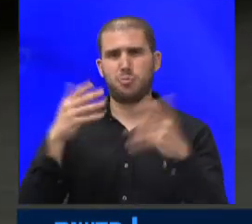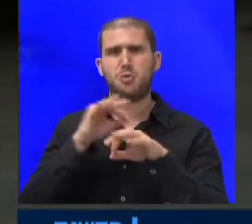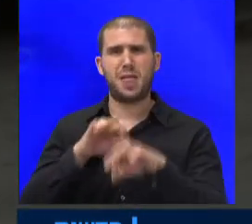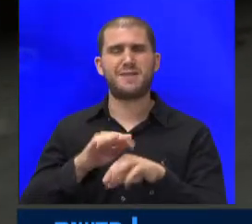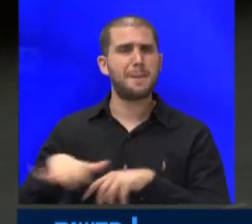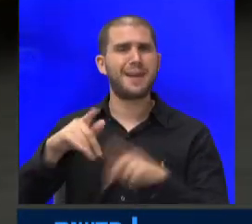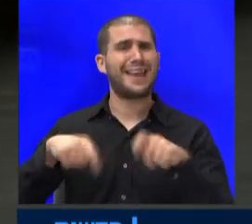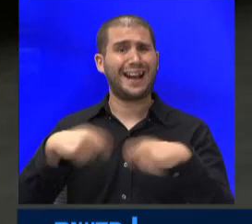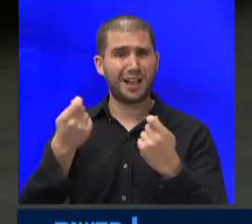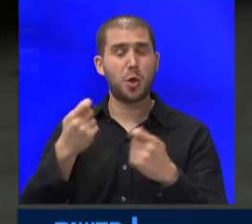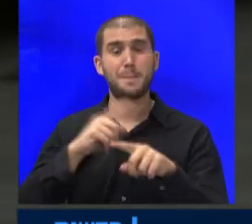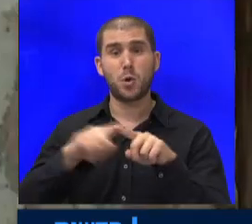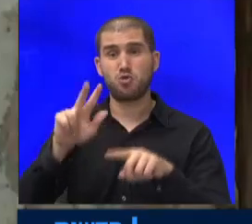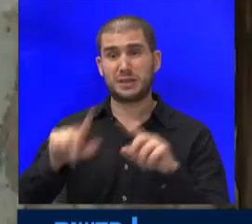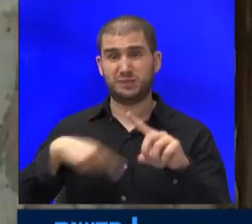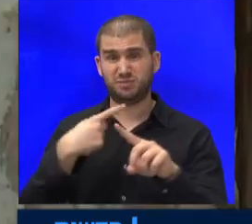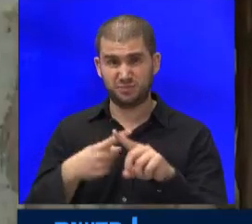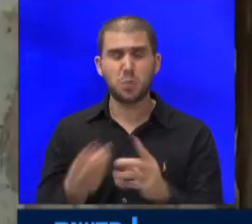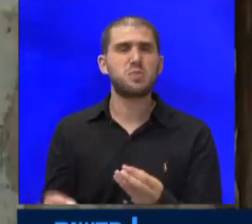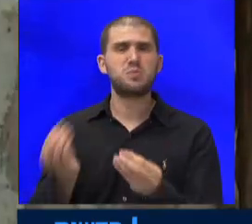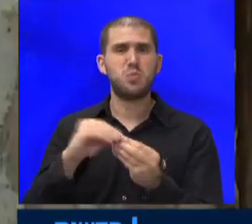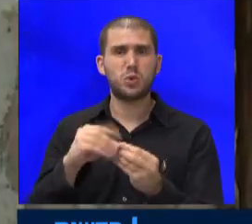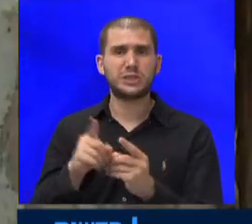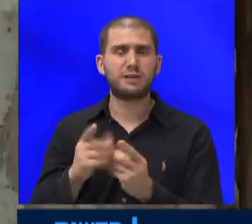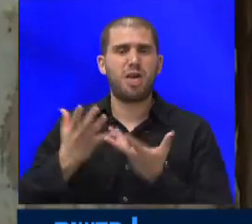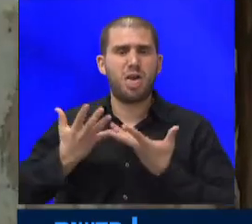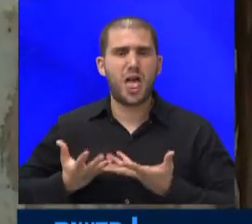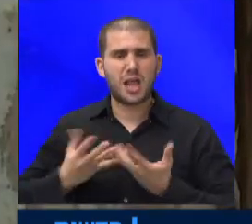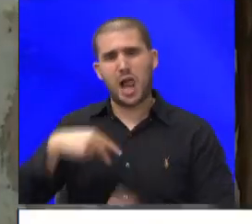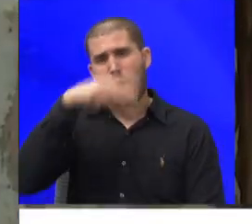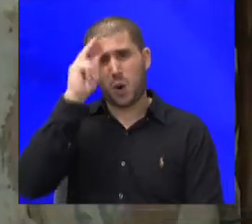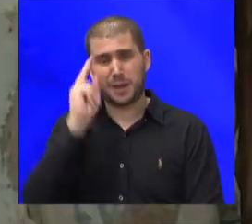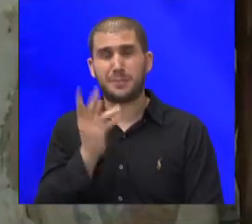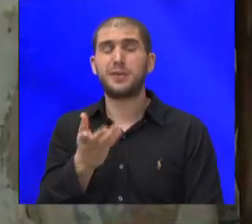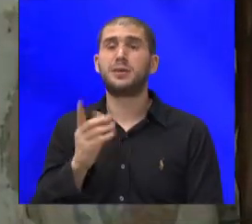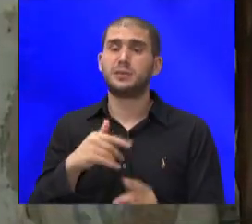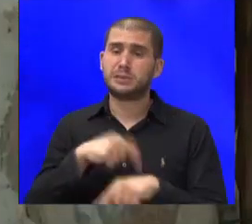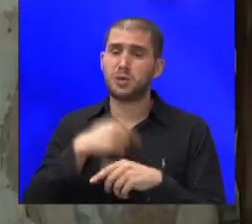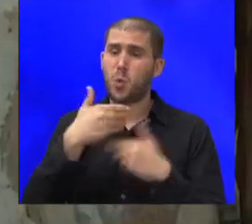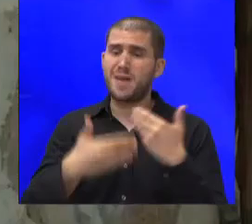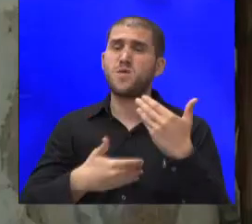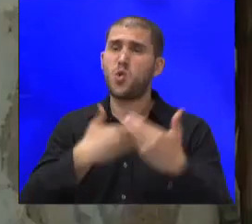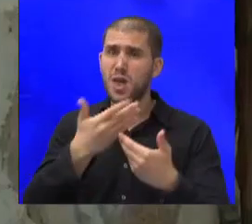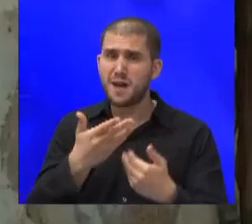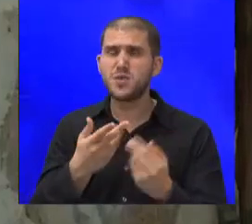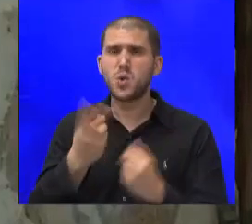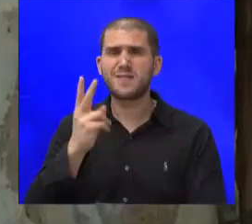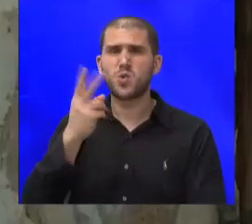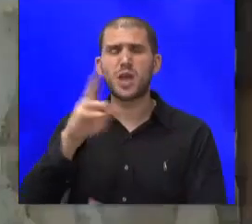מרס מוסיף להעיק על הורי ישראל, וככל שחולף הזמן, מתעצמת גם תחושת הייאוש.